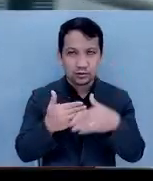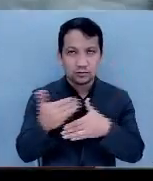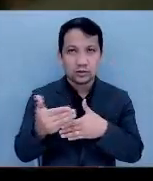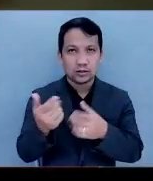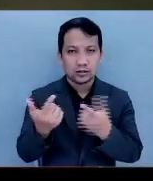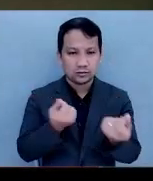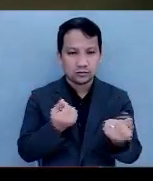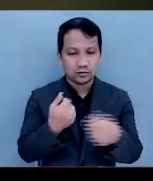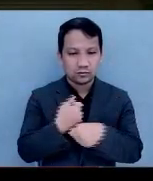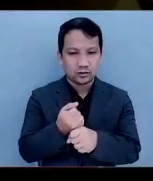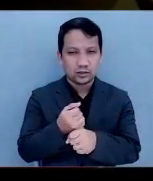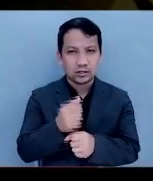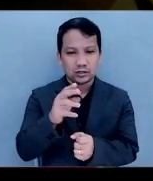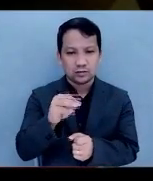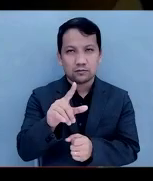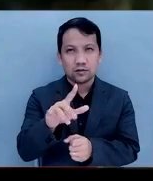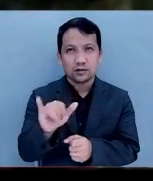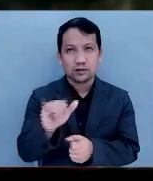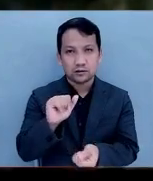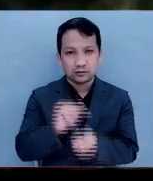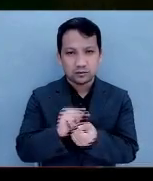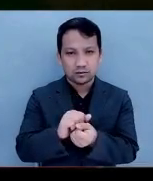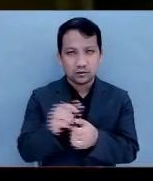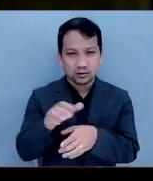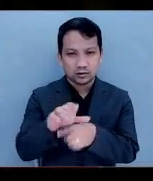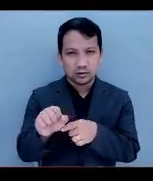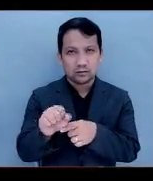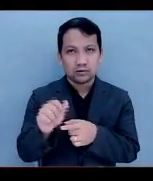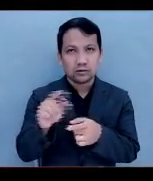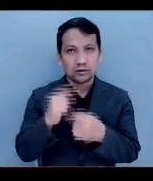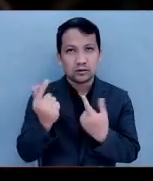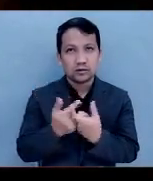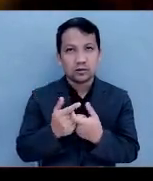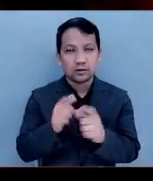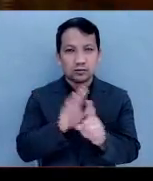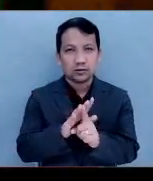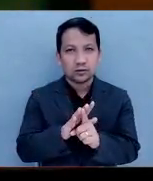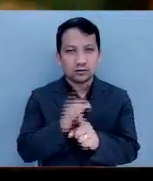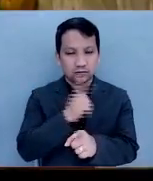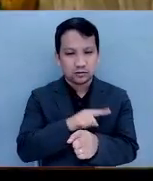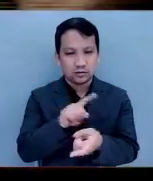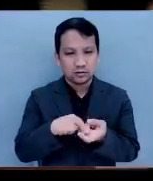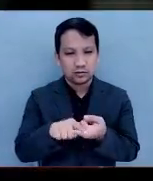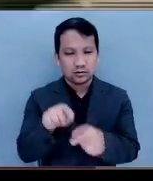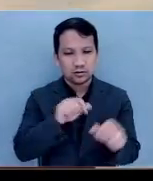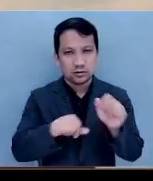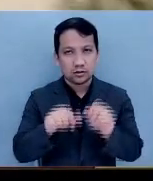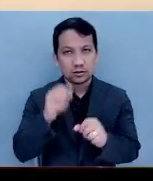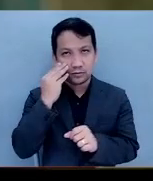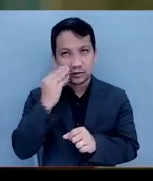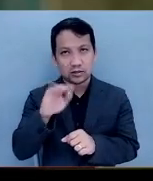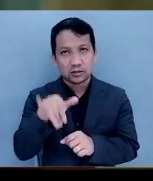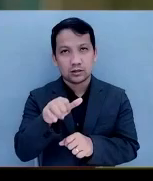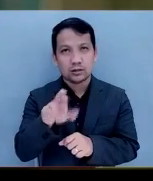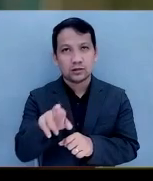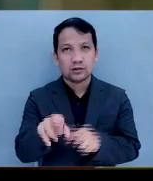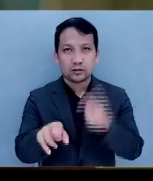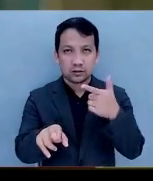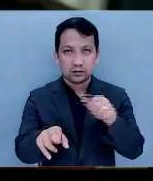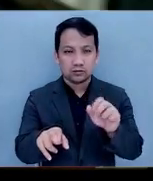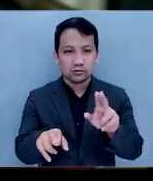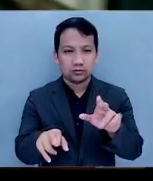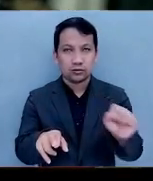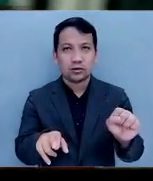isagawa ang Money Heist. Kasama rin sa cast ang iba pang big Spanish actors gaya ni na Michelle Jenner, Tristan